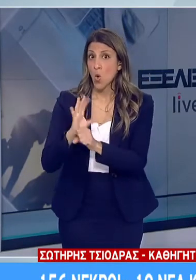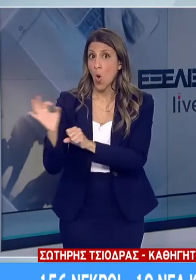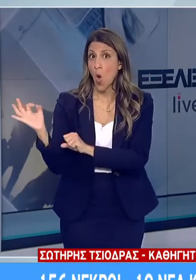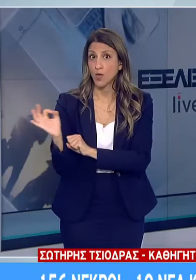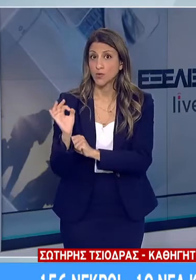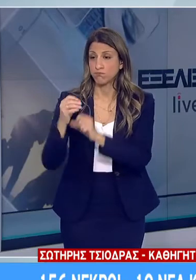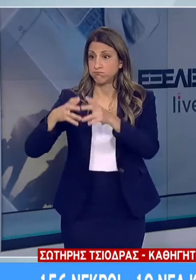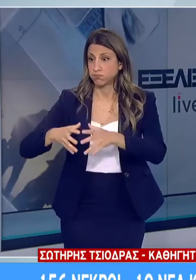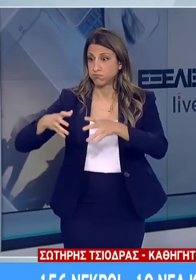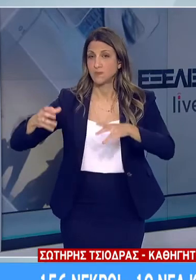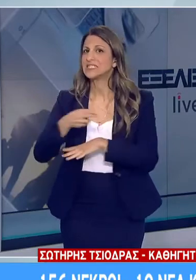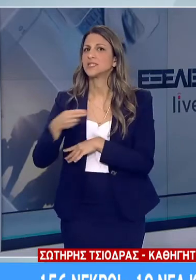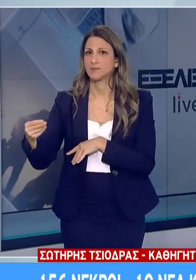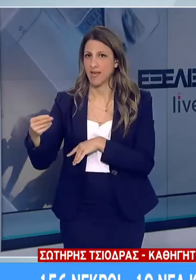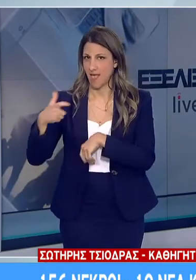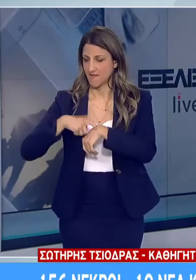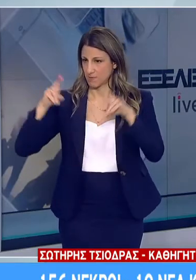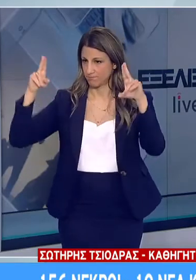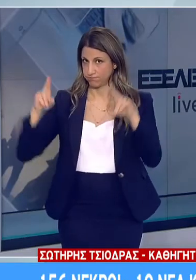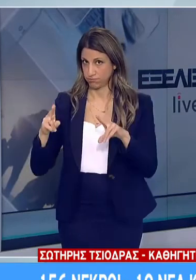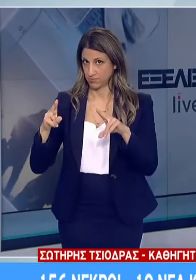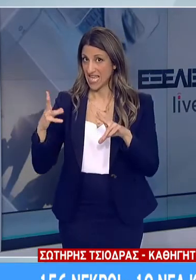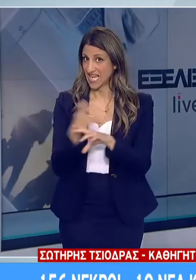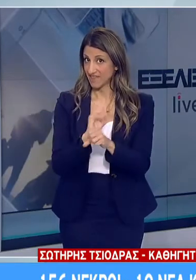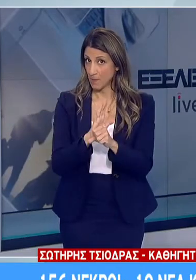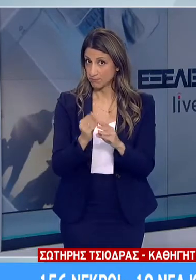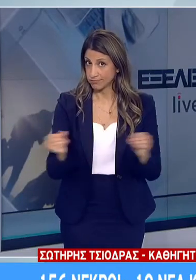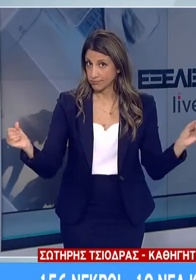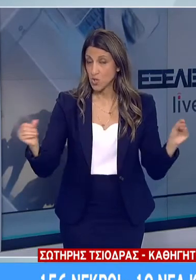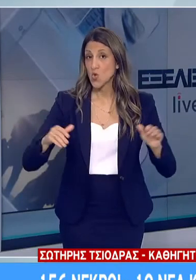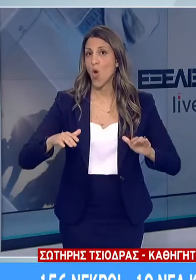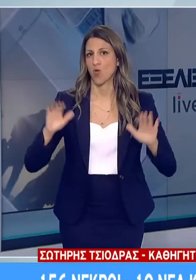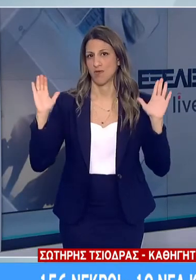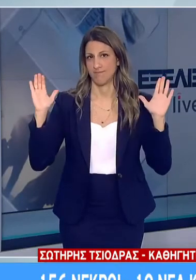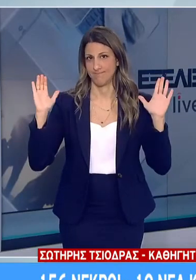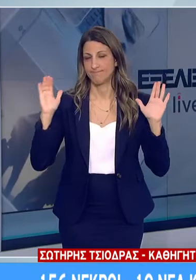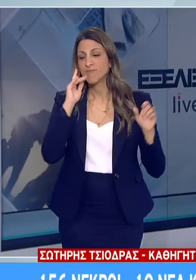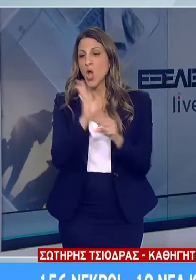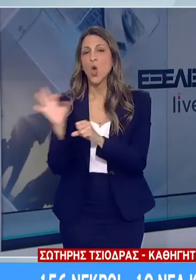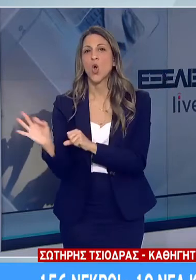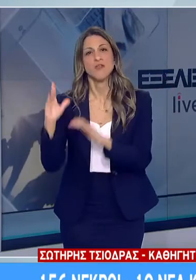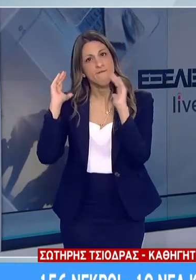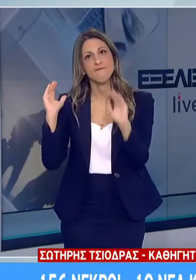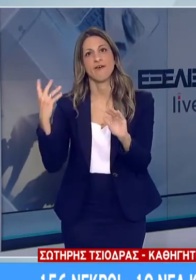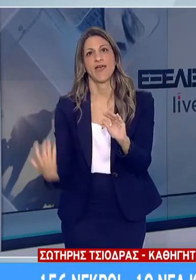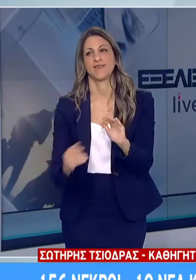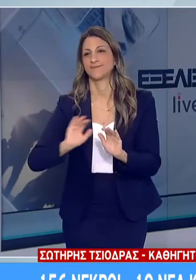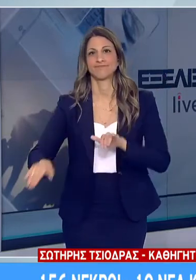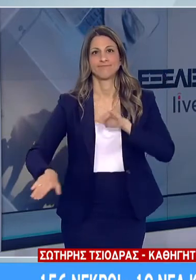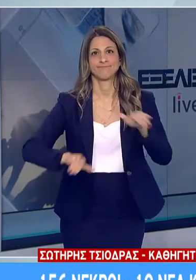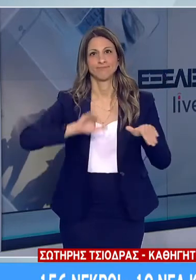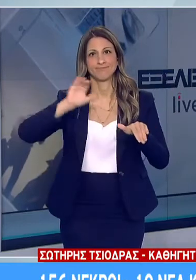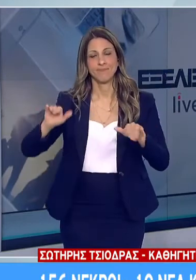δεν σημαίνει πως τον εξαφανίσαμε. Ο ιός θα συνεχίσει να κυκλοφορεί, ίσως ακόμη και μετά την